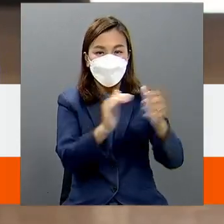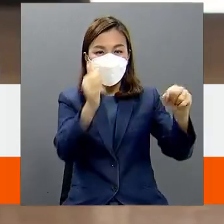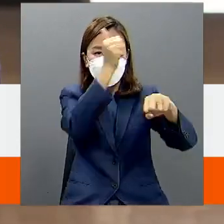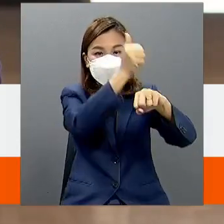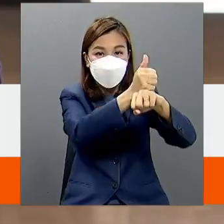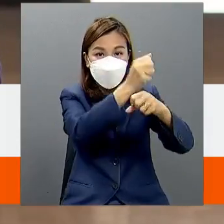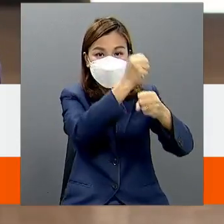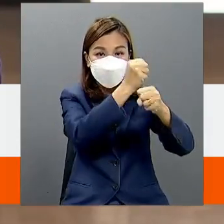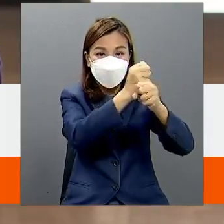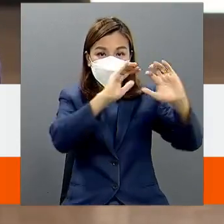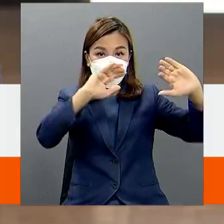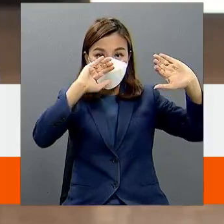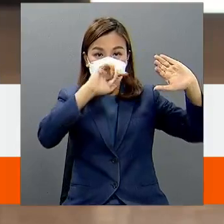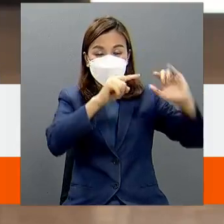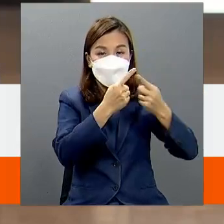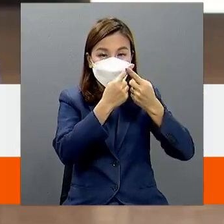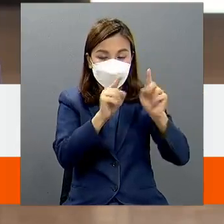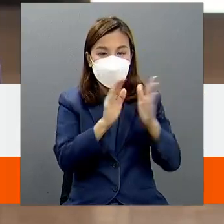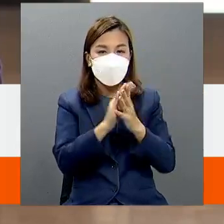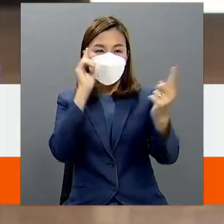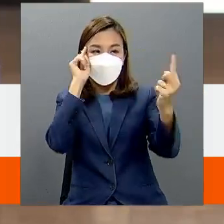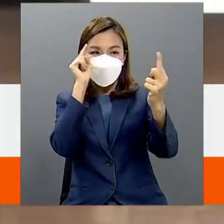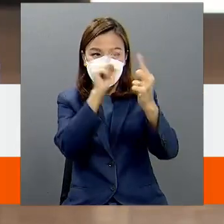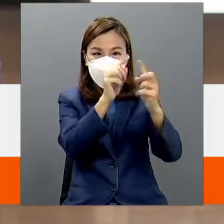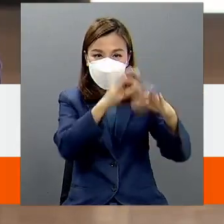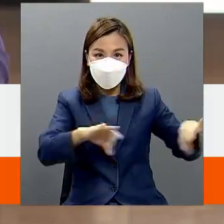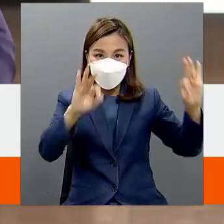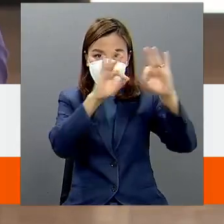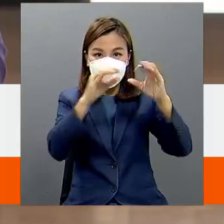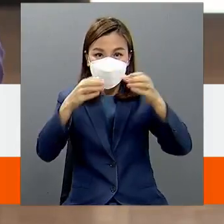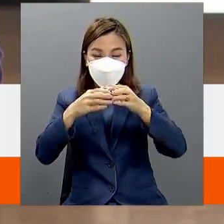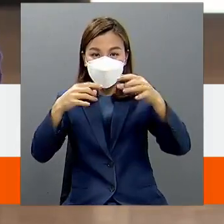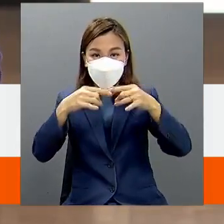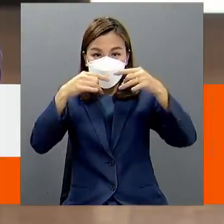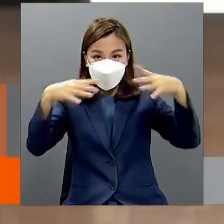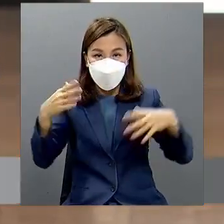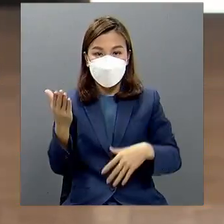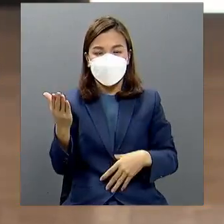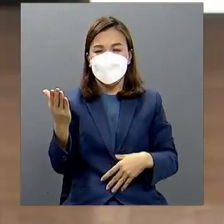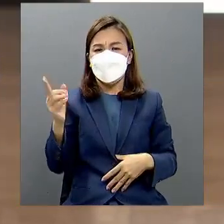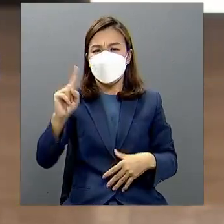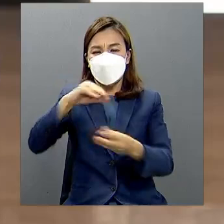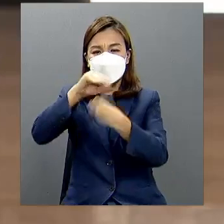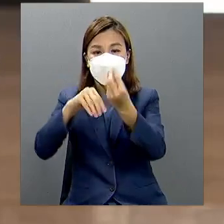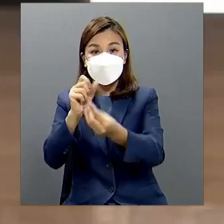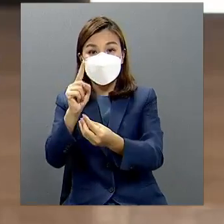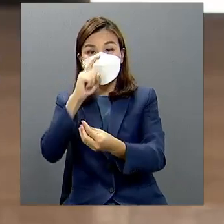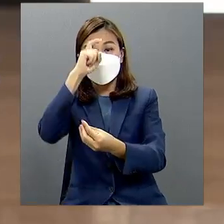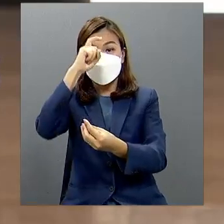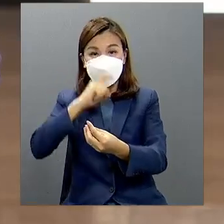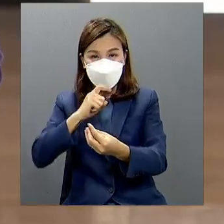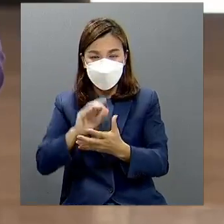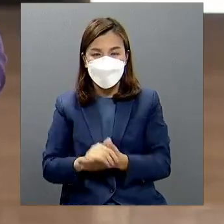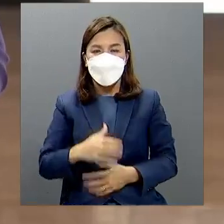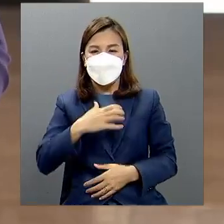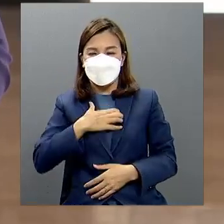าเป้าหมายคนสำคัญของฝ่ายค้านแล้วก็พรรคเศรษฐกิจไทยก็มีค่ะ1คนค่ะที่เขาหวังว่าจะมีการอภิปราย